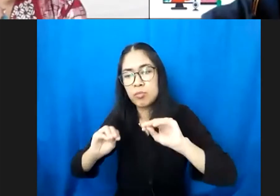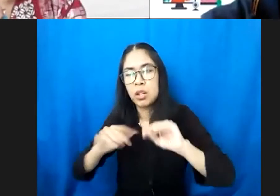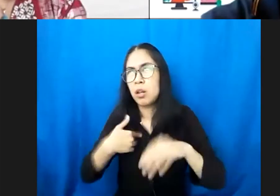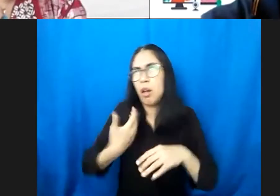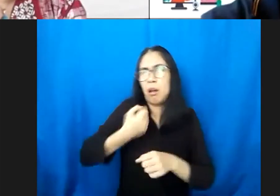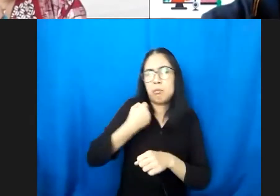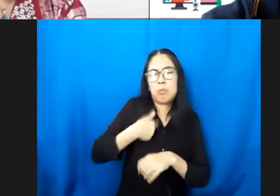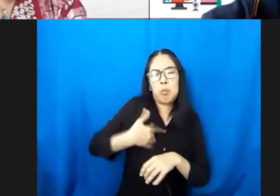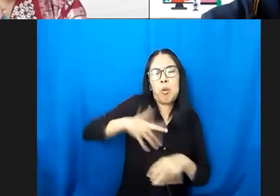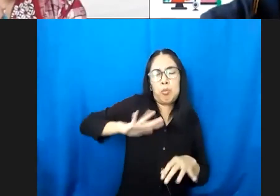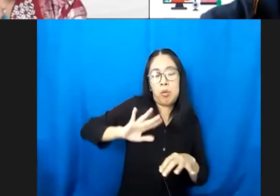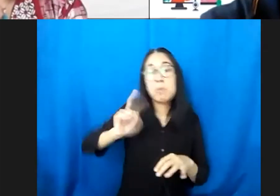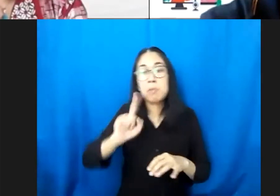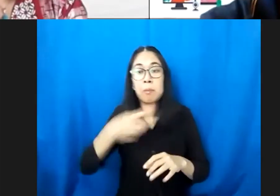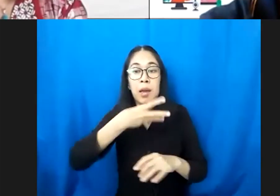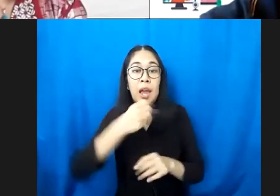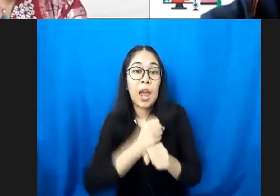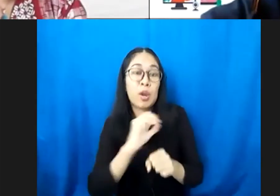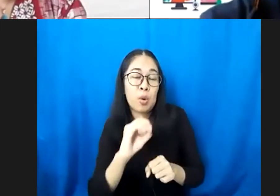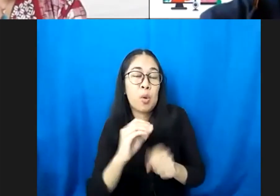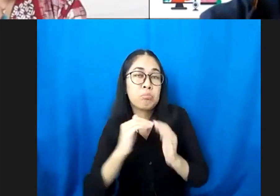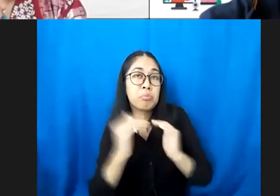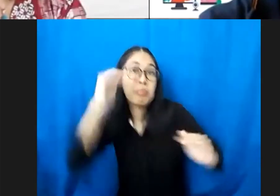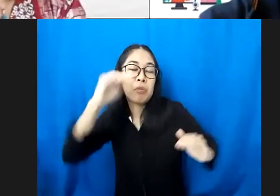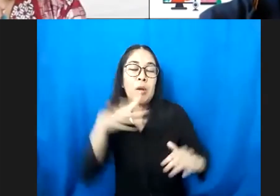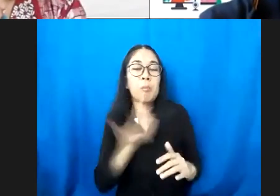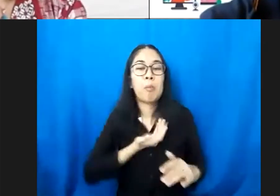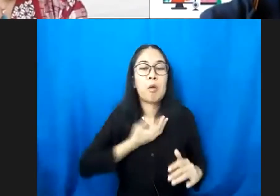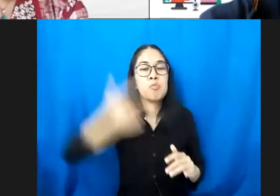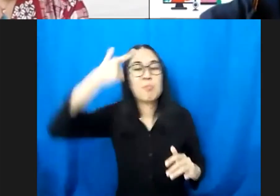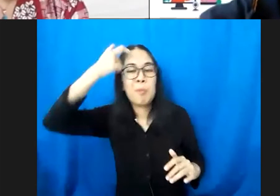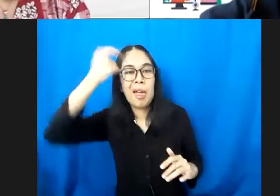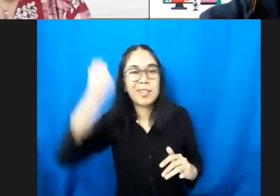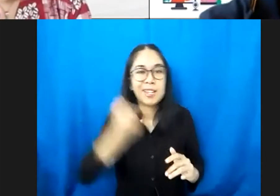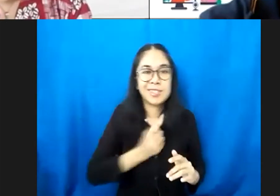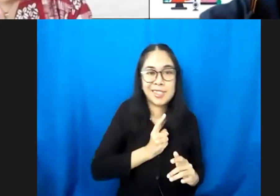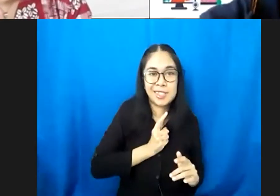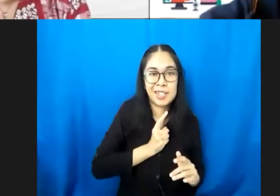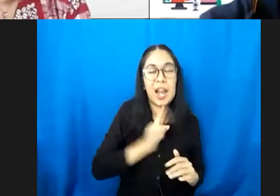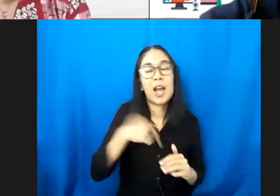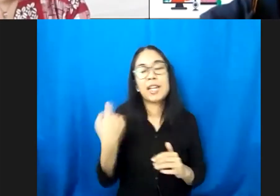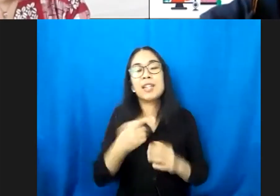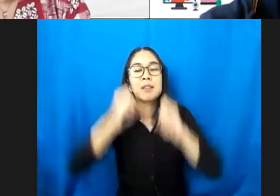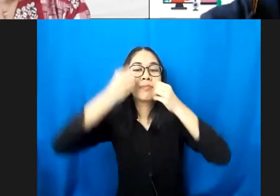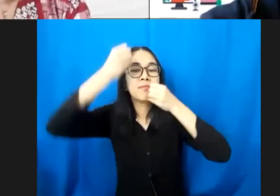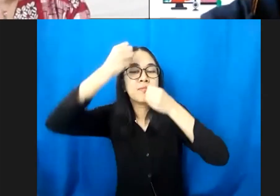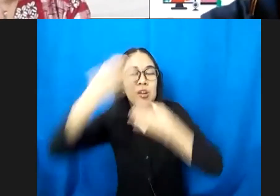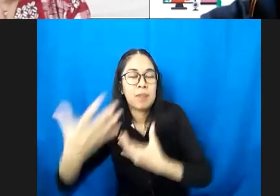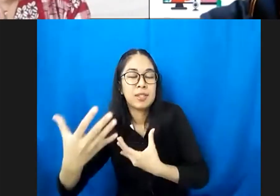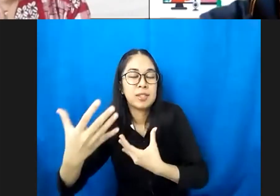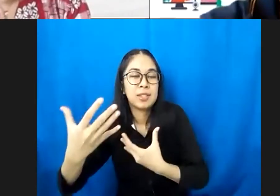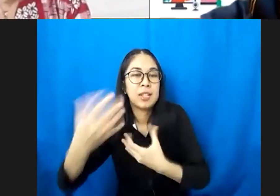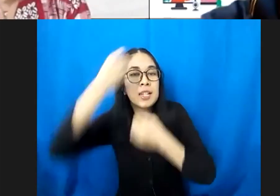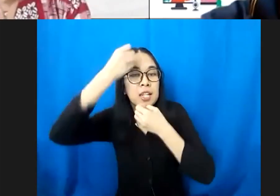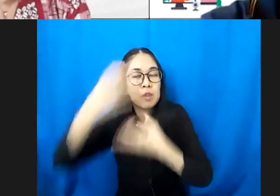dan ingin belajar sendiri begitu. Nah, jadi yang kita berikan memang hanya sekedar informasi. Jadi informasi yang